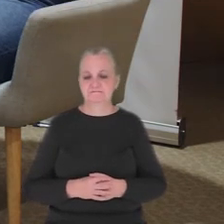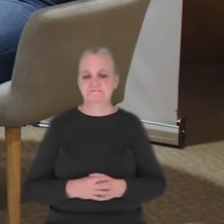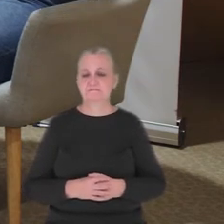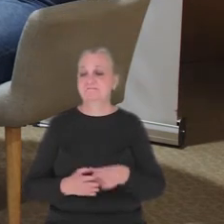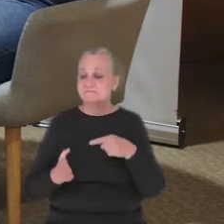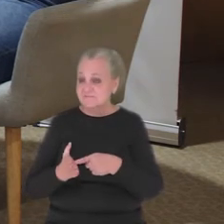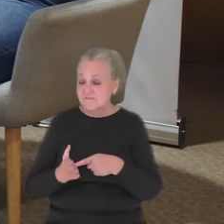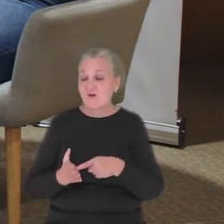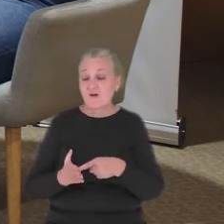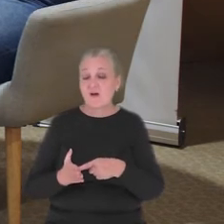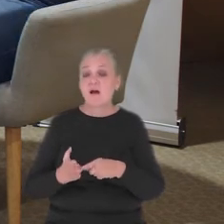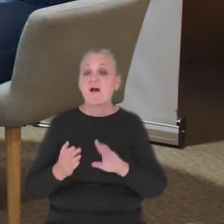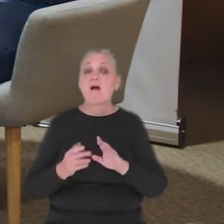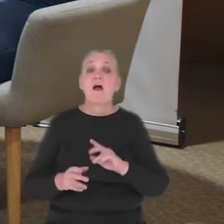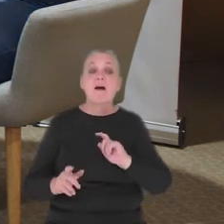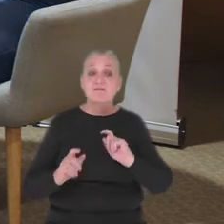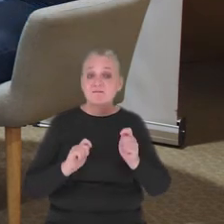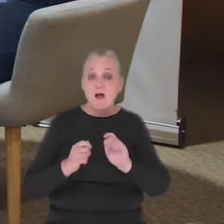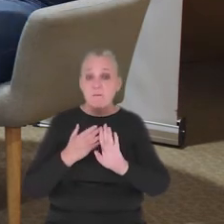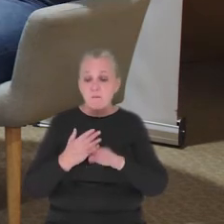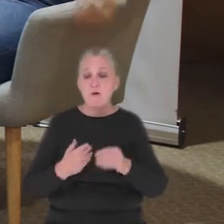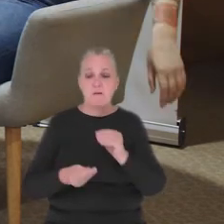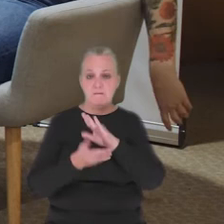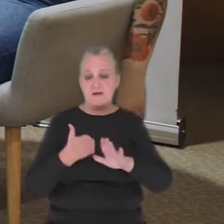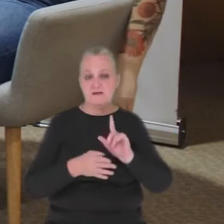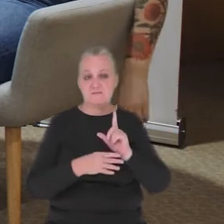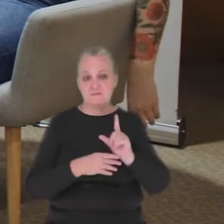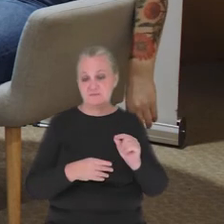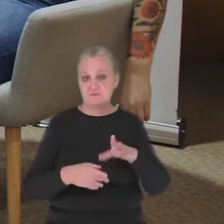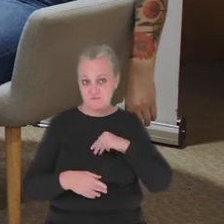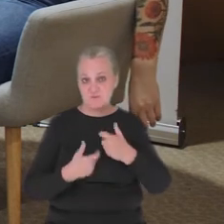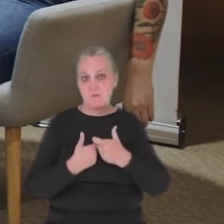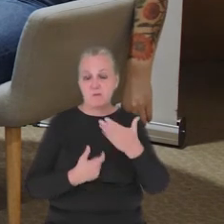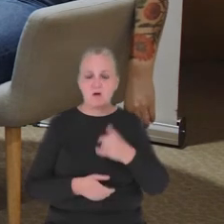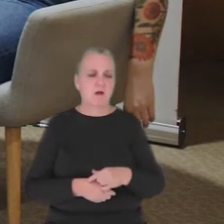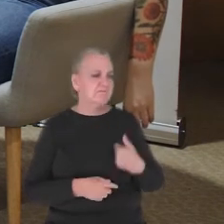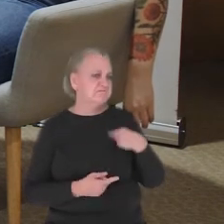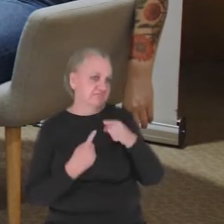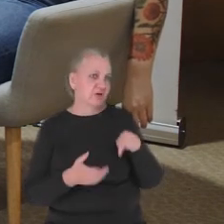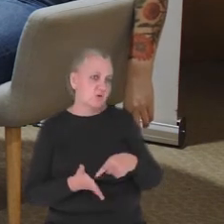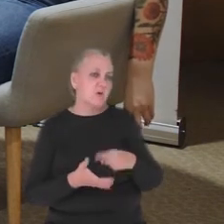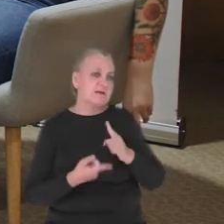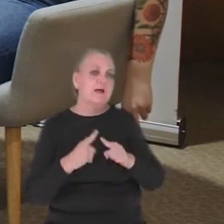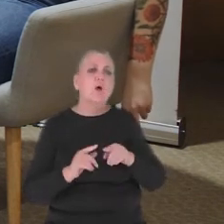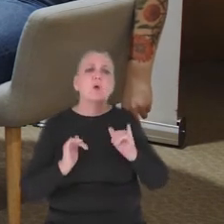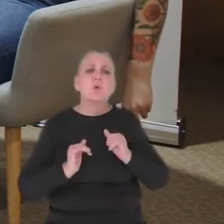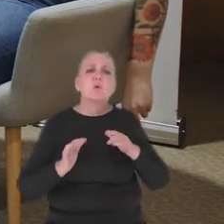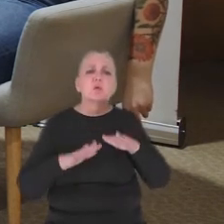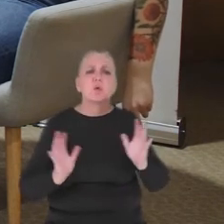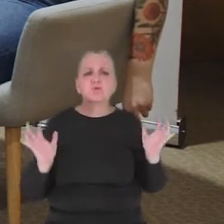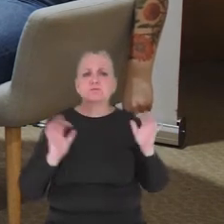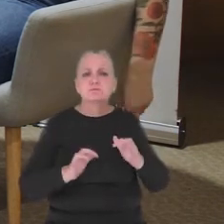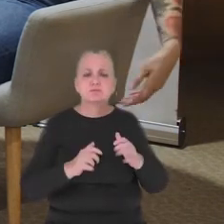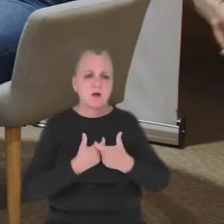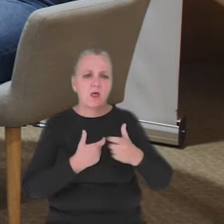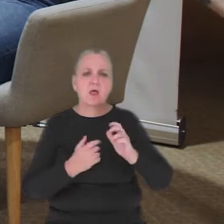To jest bardzo ważne info, dziękuję. Znaczy pomyślałam sobie, że ma to sens ze względu na ilość turystów, która przewleka się przez tą